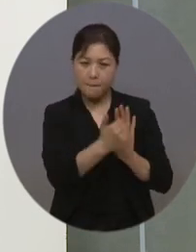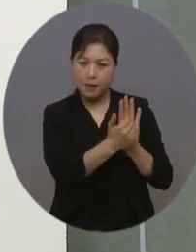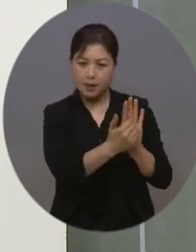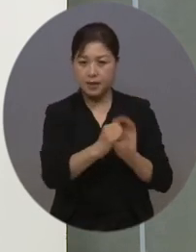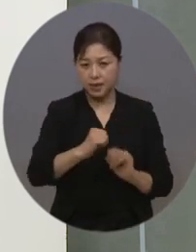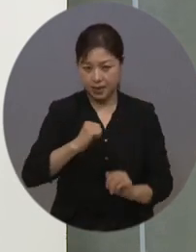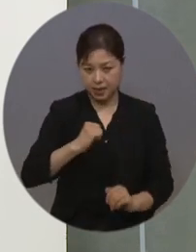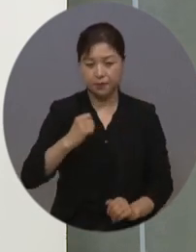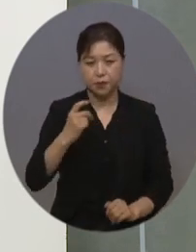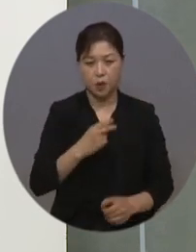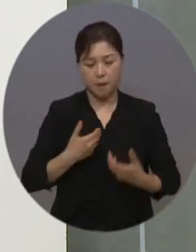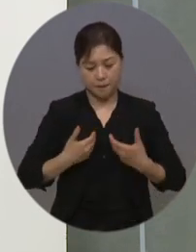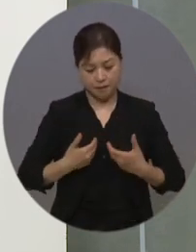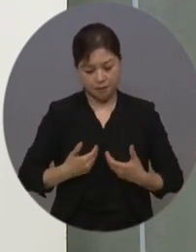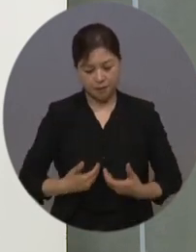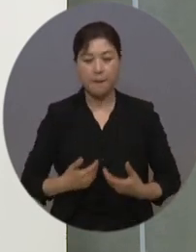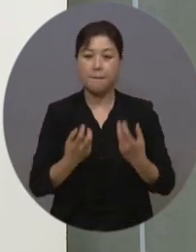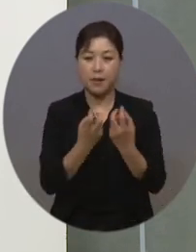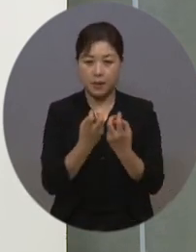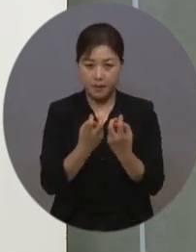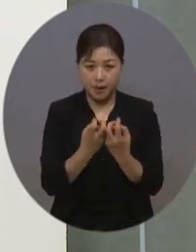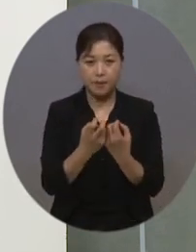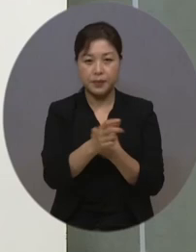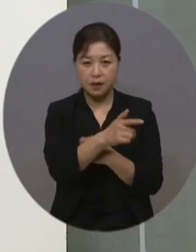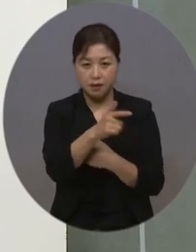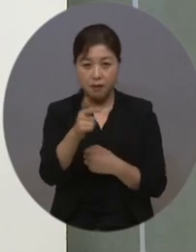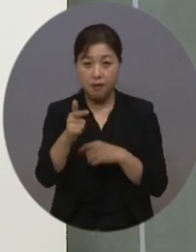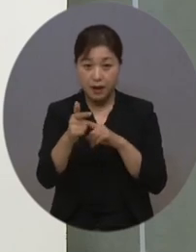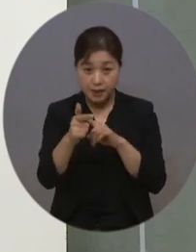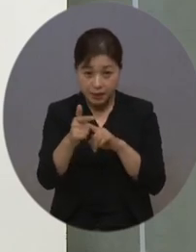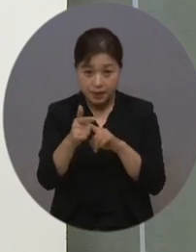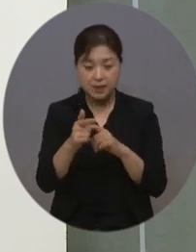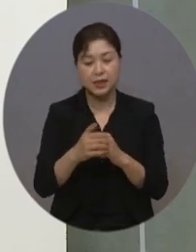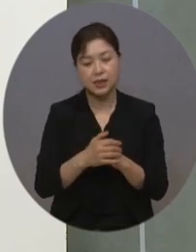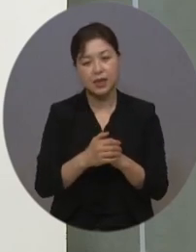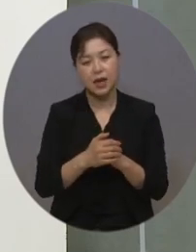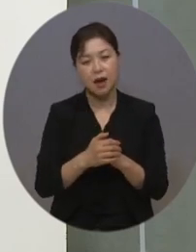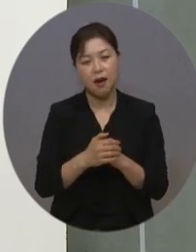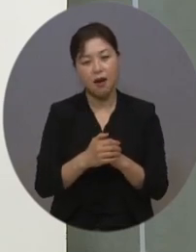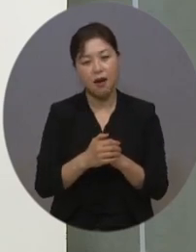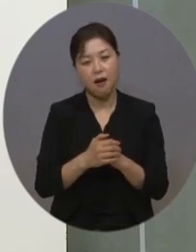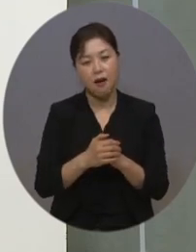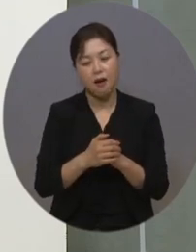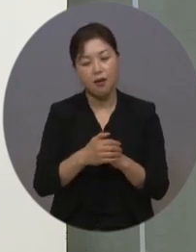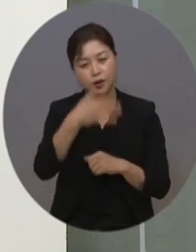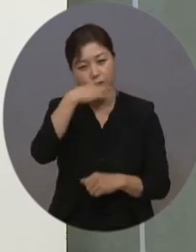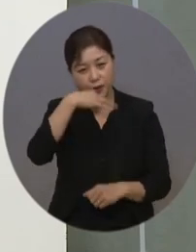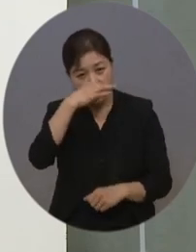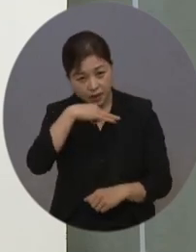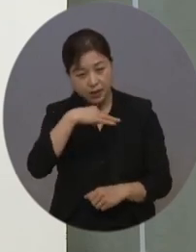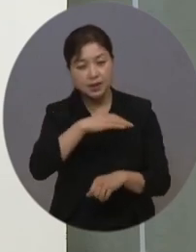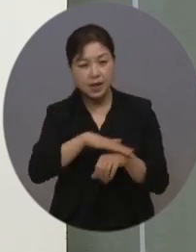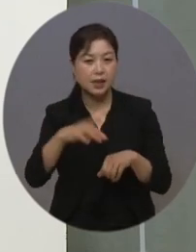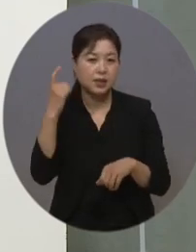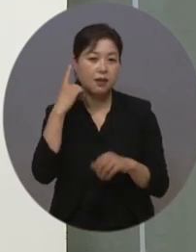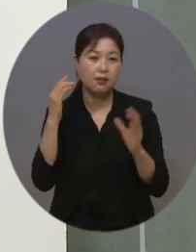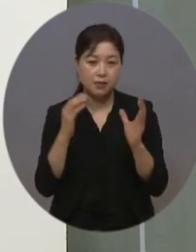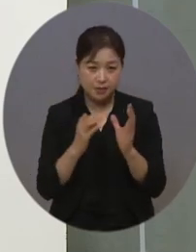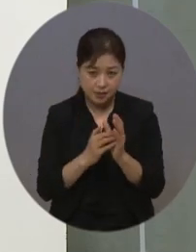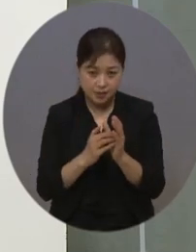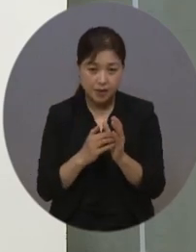명상의 기법 등등의 요인이 무엇인가를 들으셨습니다. 이런 거 하나하나를